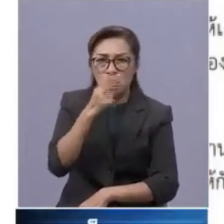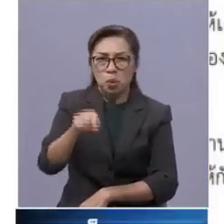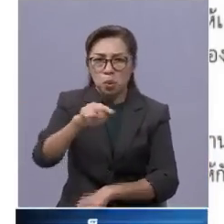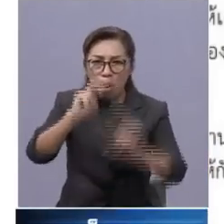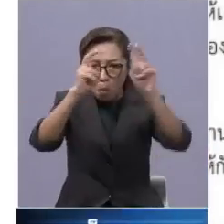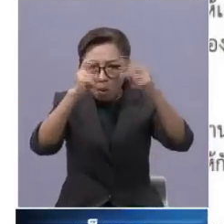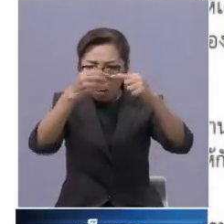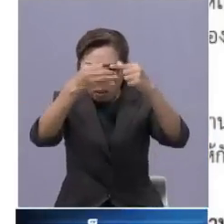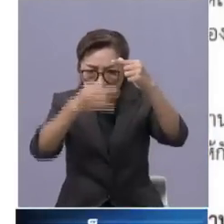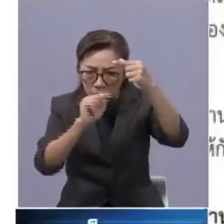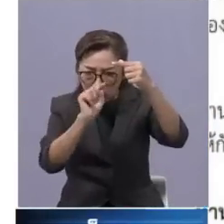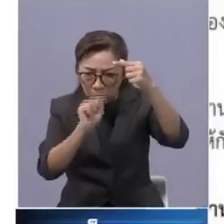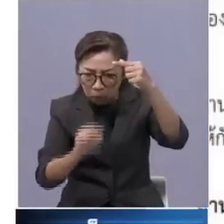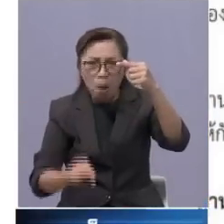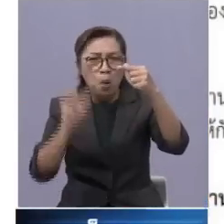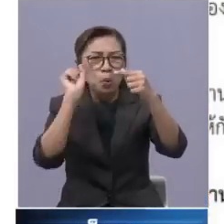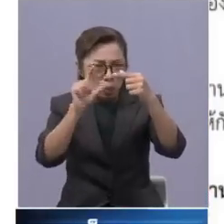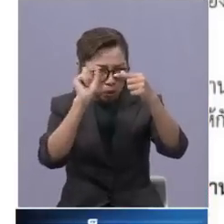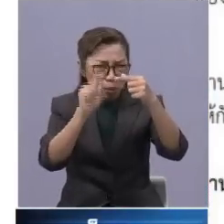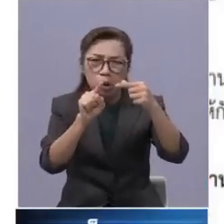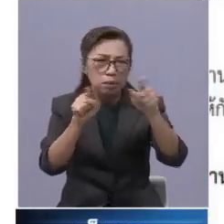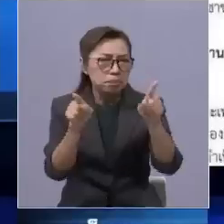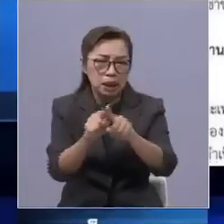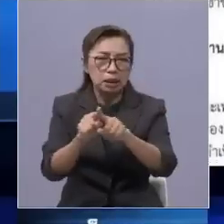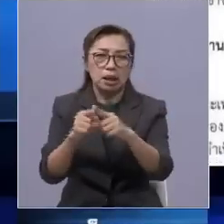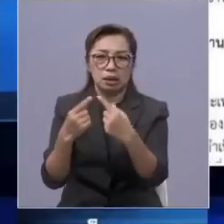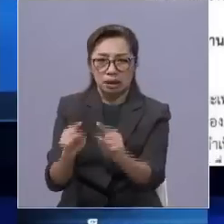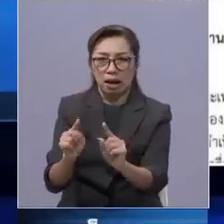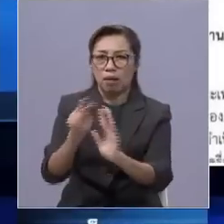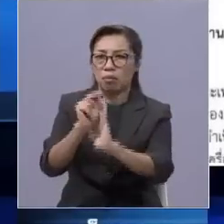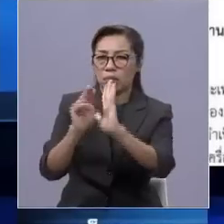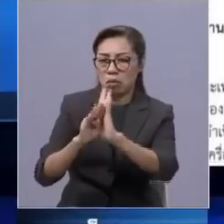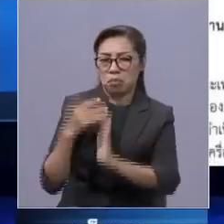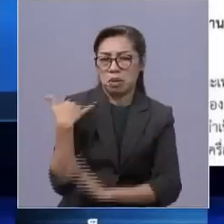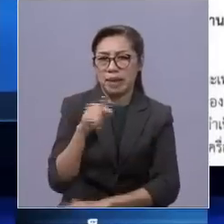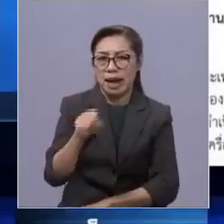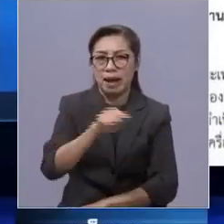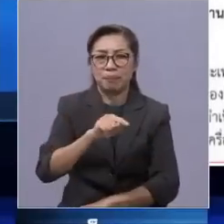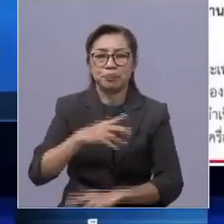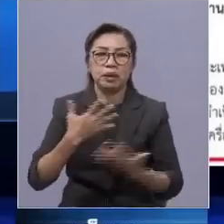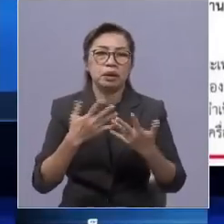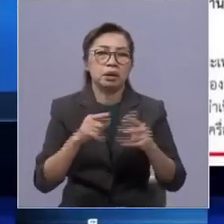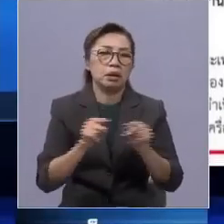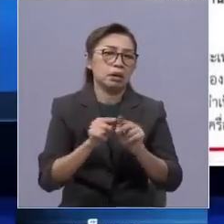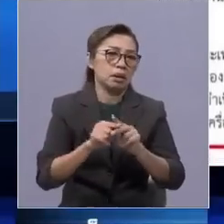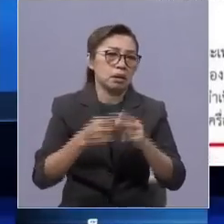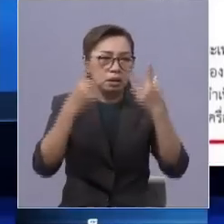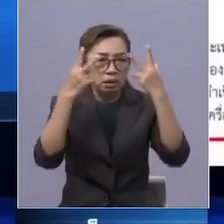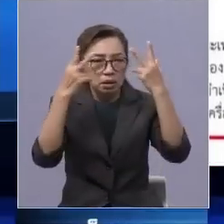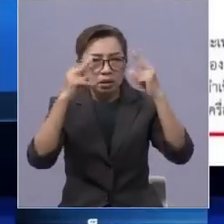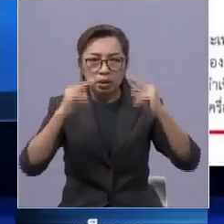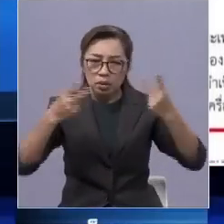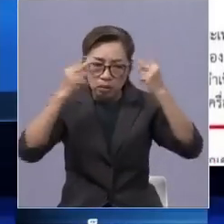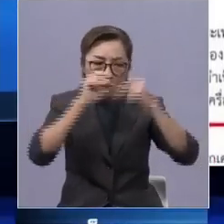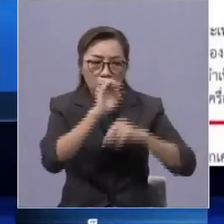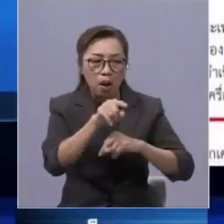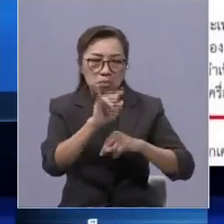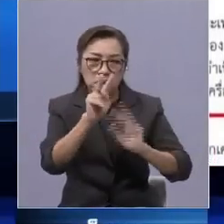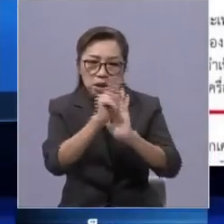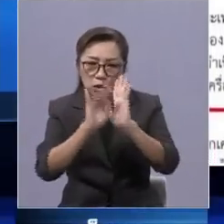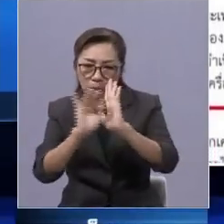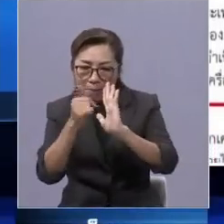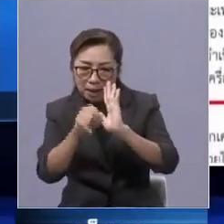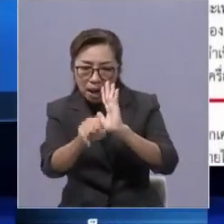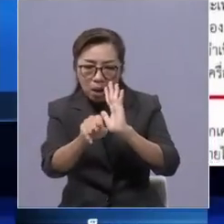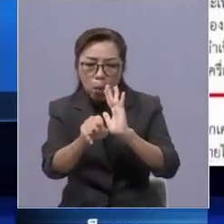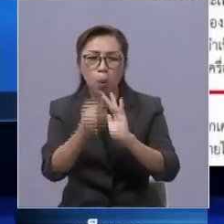ครับแต่ว่ามันก็มีบางนโยบายเหมือนกันที่ทางรัฐมนตรีออกมาบอกว่ามันไม่ใช่เรื่องด่วนแล้วก็เป็นนโยบายที่สามารถรอได้นะครับ